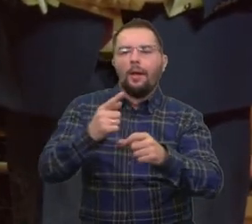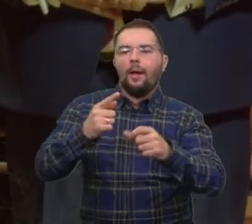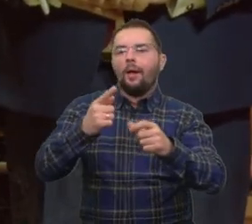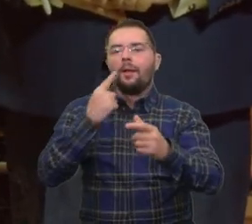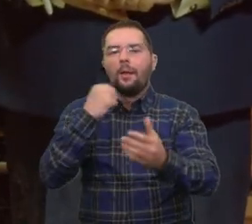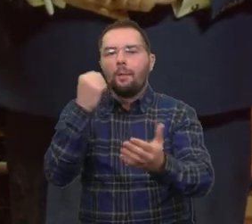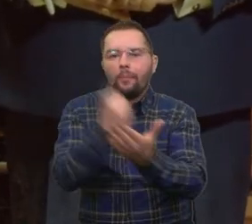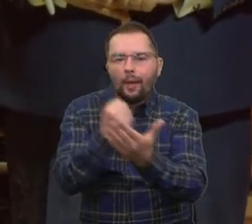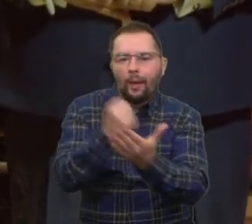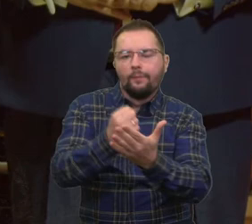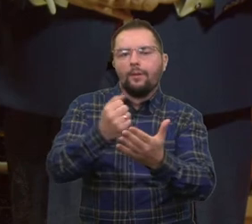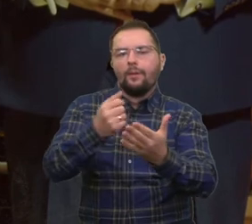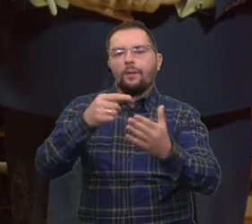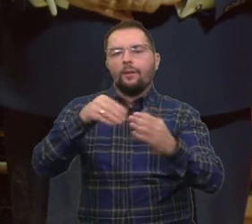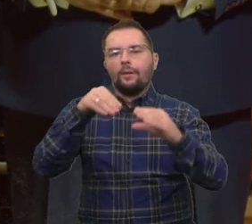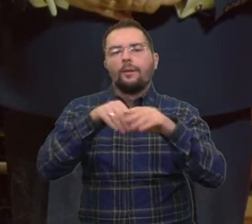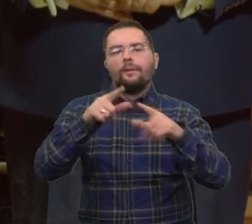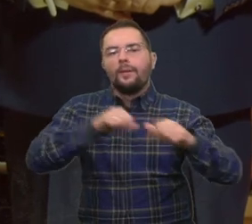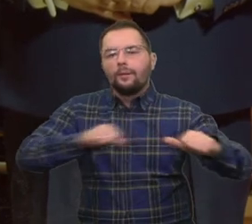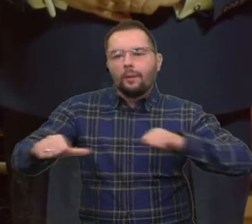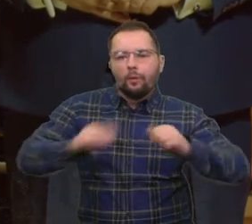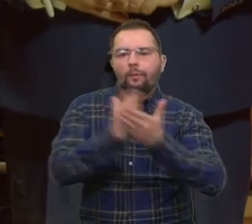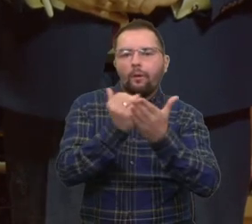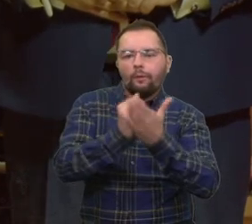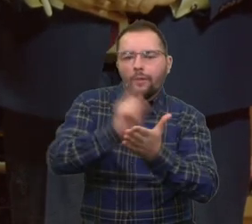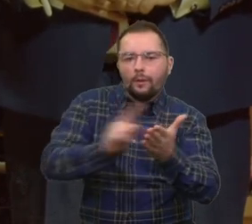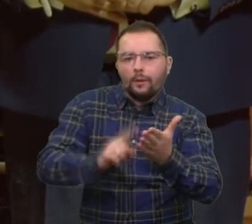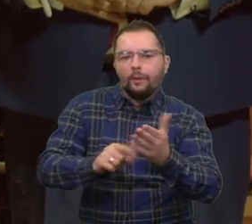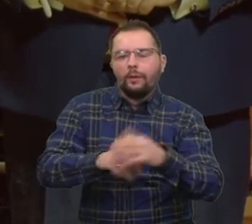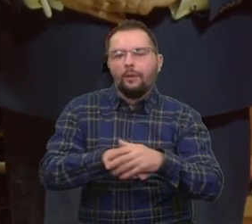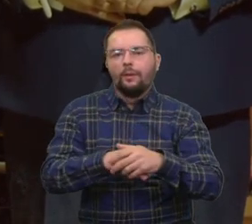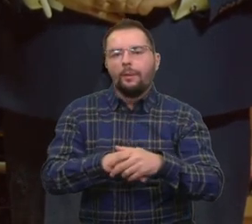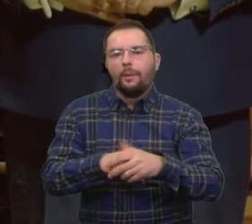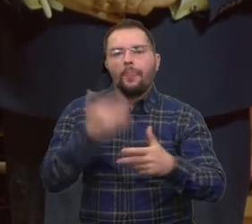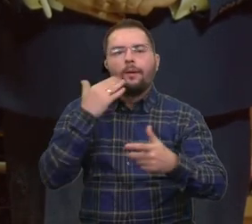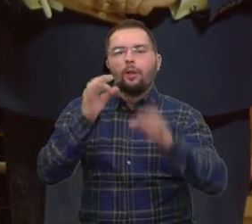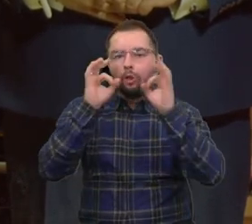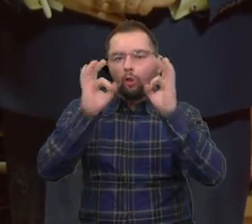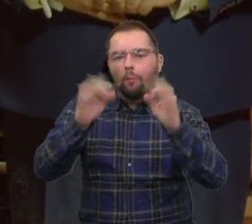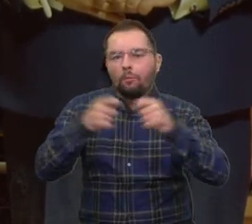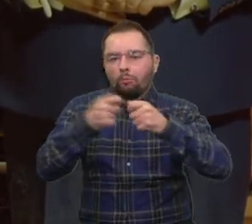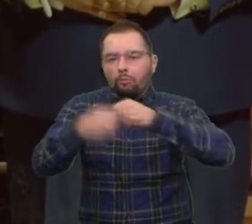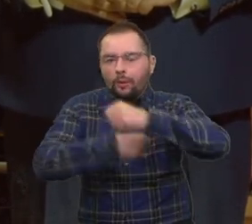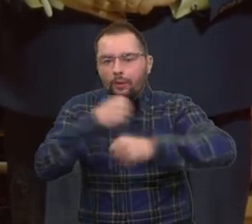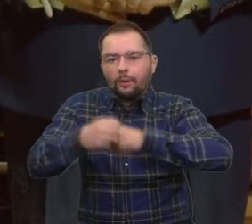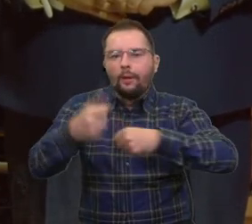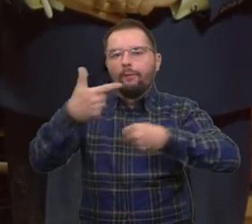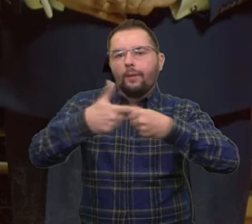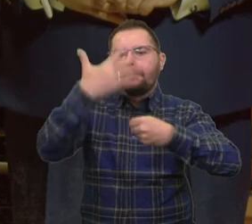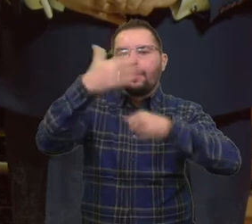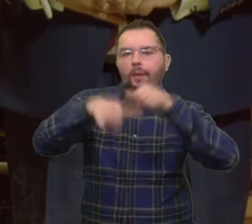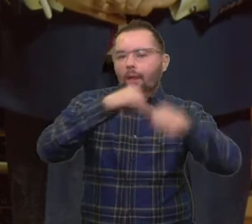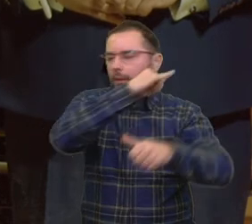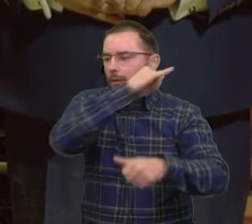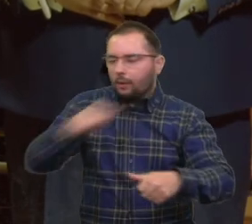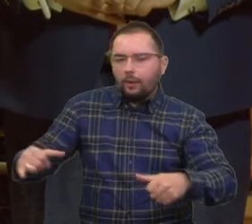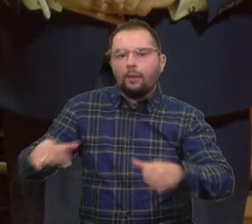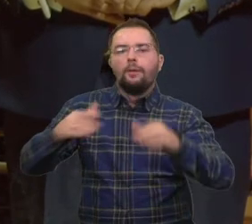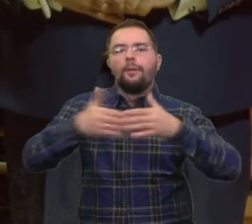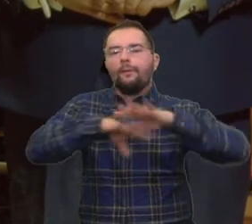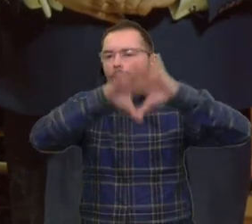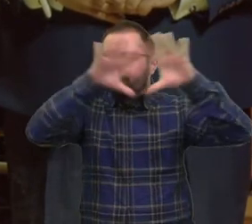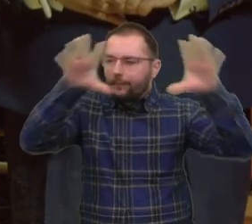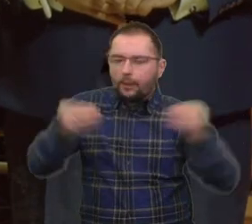które obowiązują w naszym samorządzie wojewódzkim. Za tą dobrą współpracę przez te 25 lat wszystkim